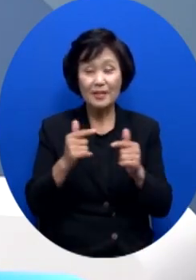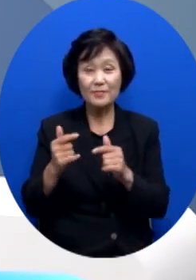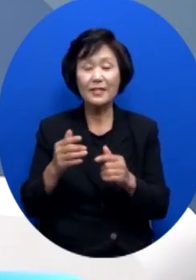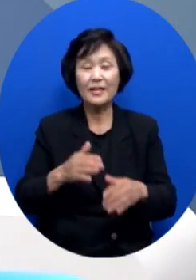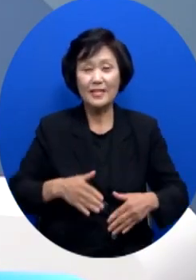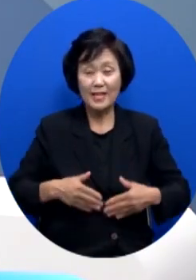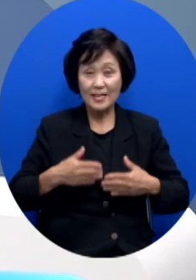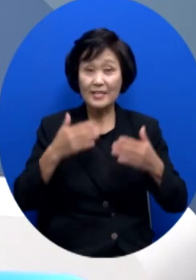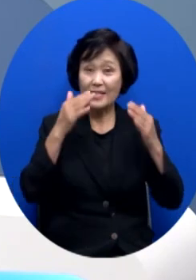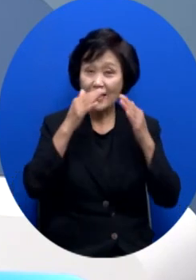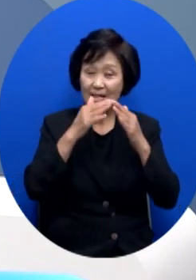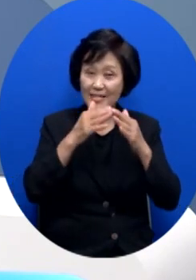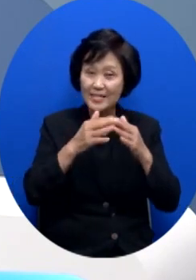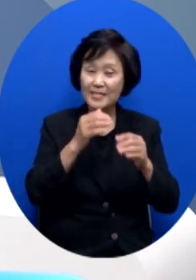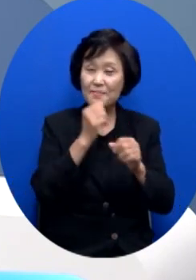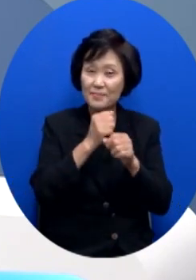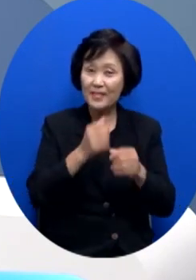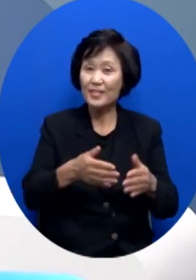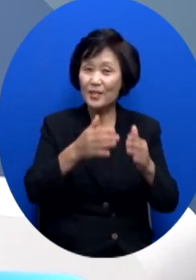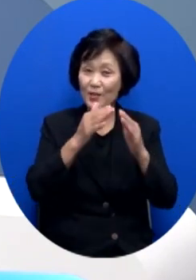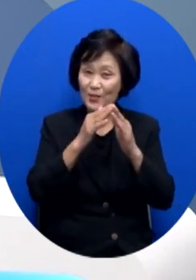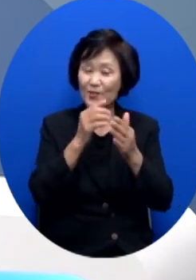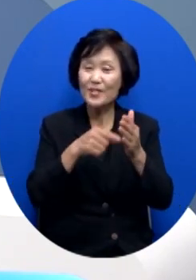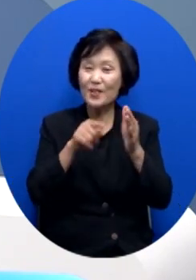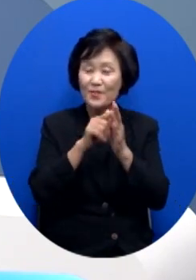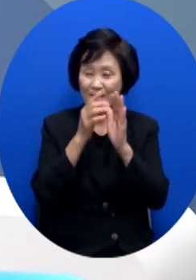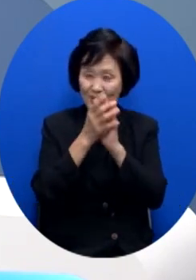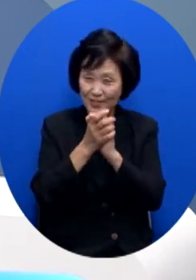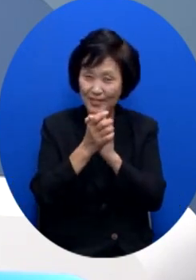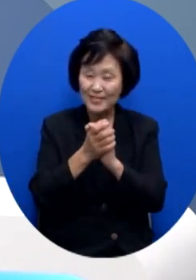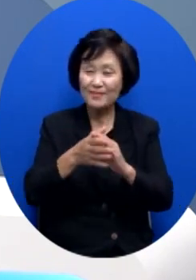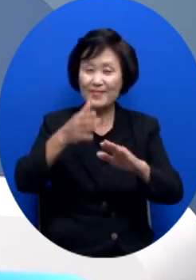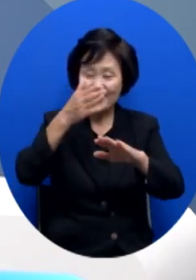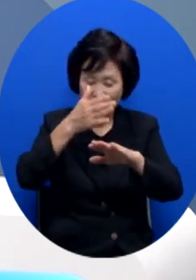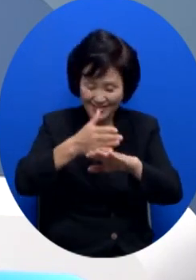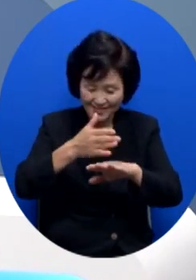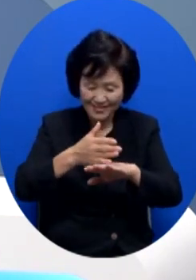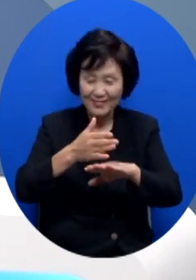전달하는 아름다운 사역이 지속되길 기도하겠습니다. 오늘 말씀 감사합니다. 감사합니다.